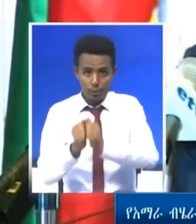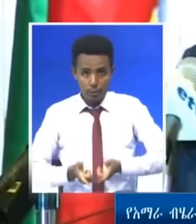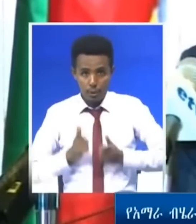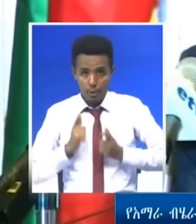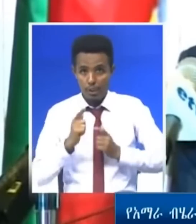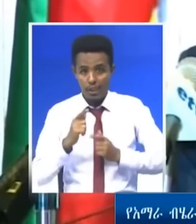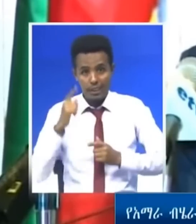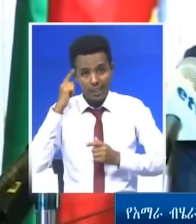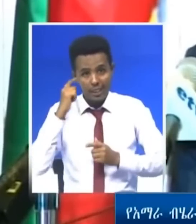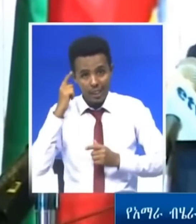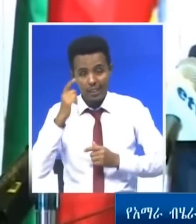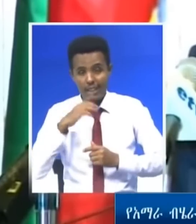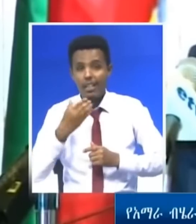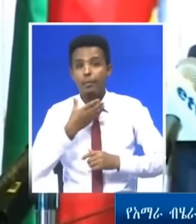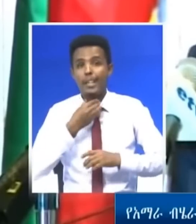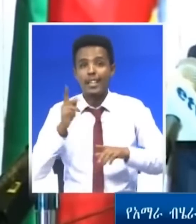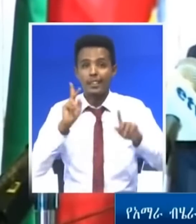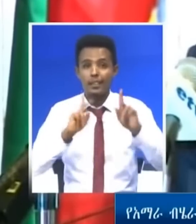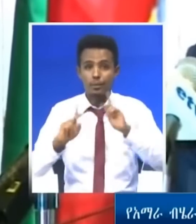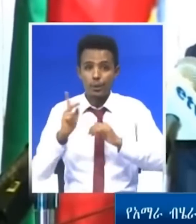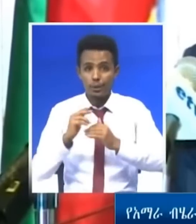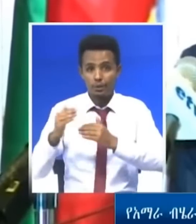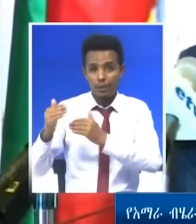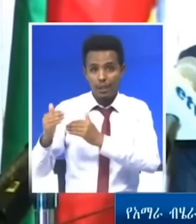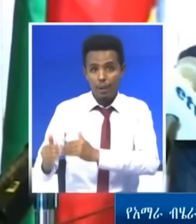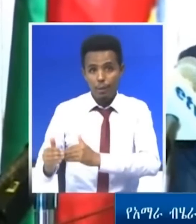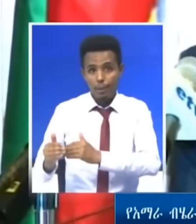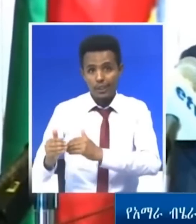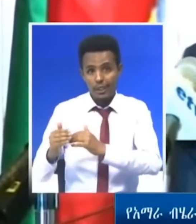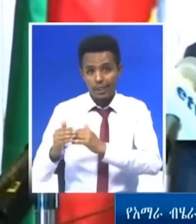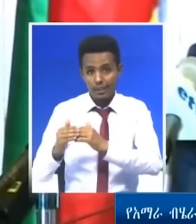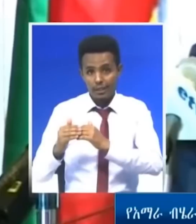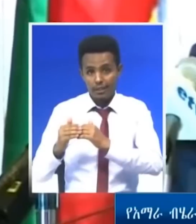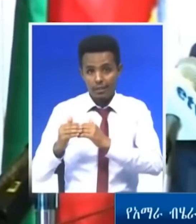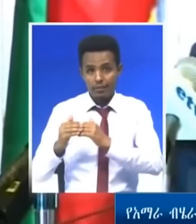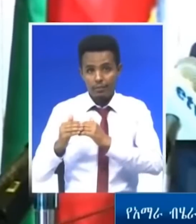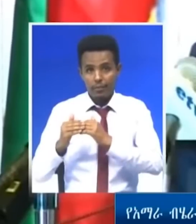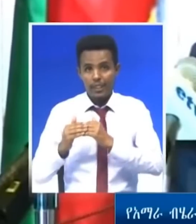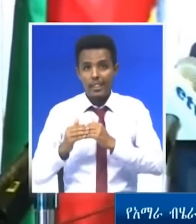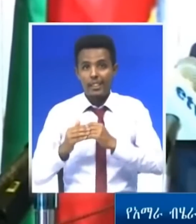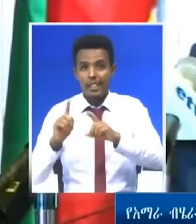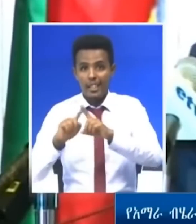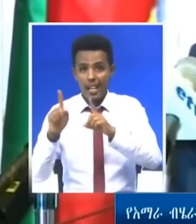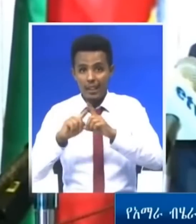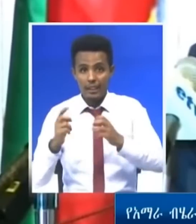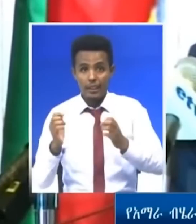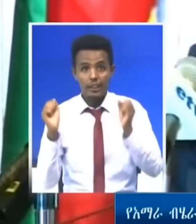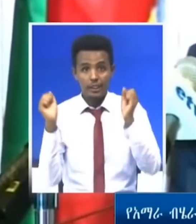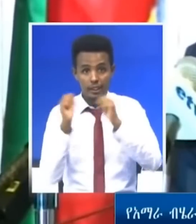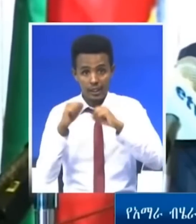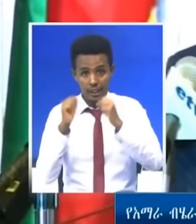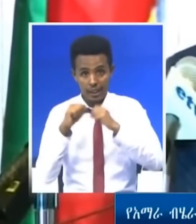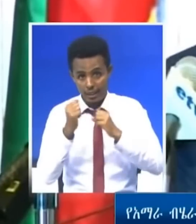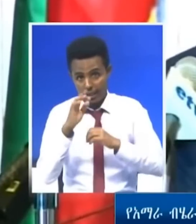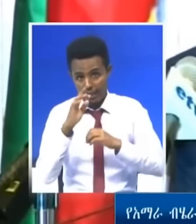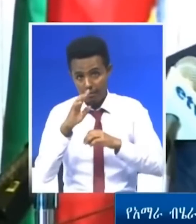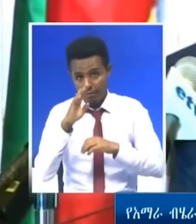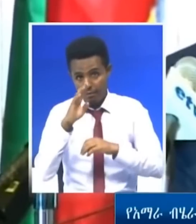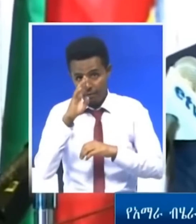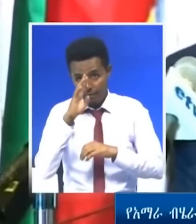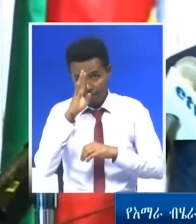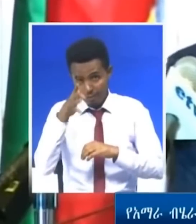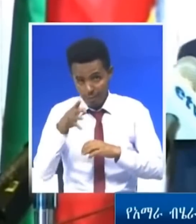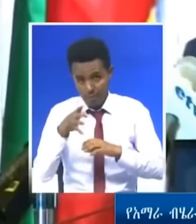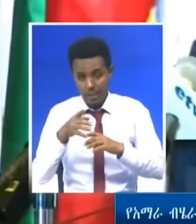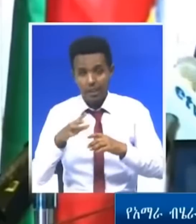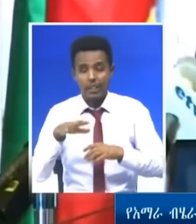ህዝቦች ለማጋጨት በአማራው ዋሳኝ የትግራይ ክልሎች አካባቢዎች የተለያየ የጠባጫሪነትና ትንኮሳ ተግባራት ያከናወነ